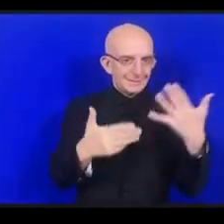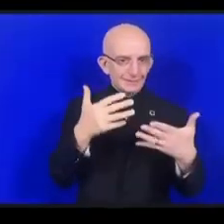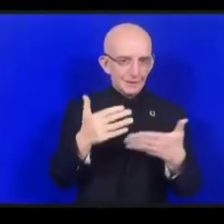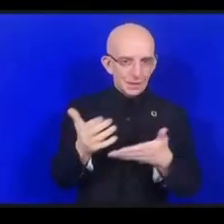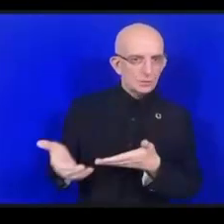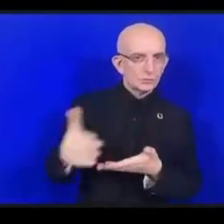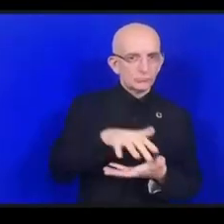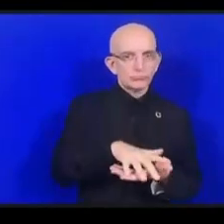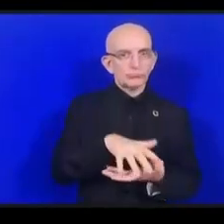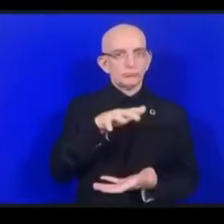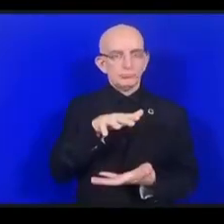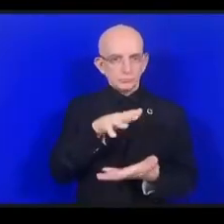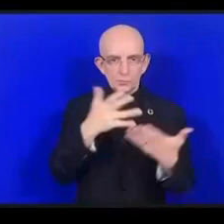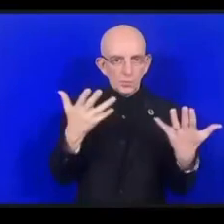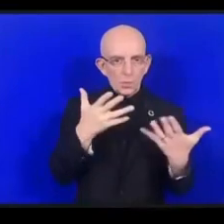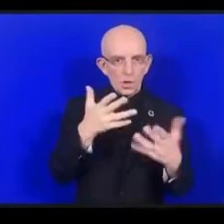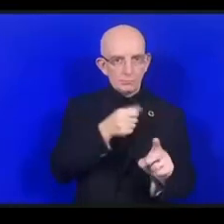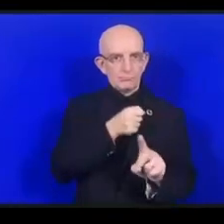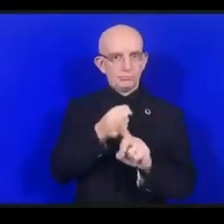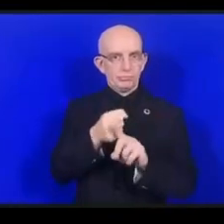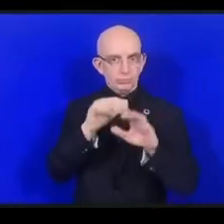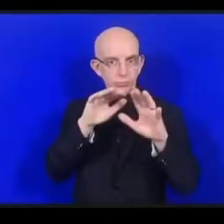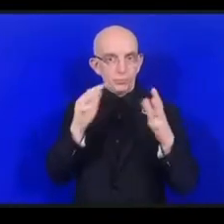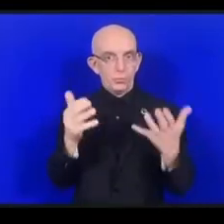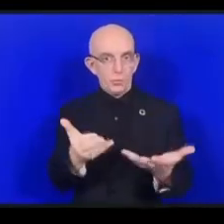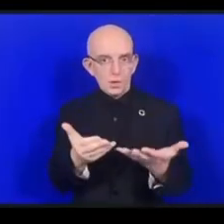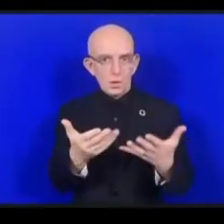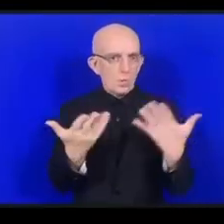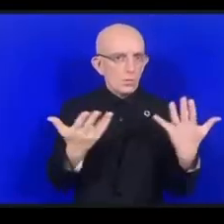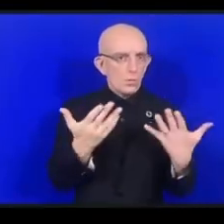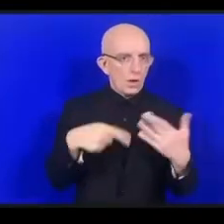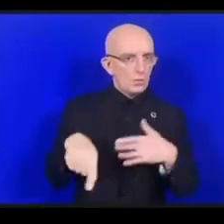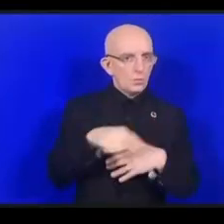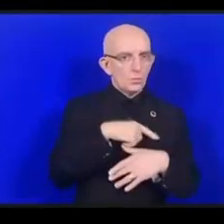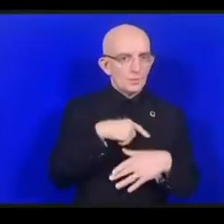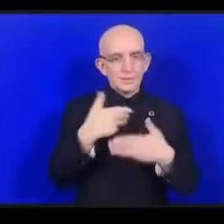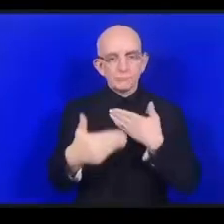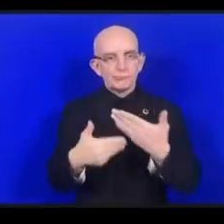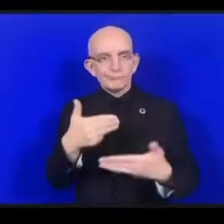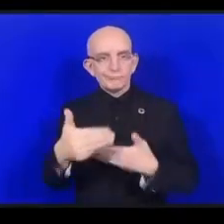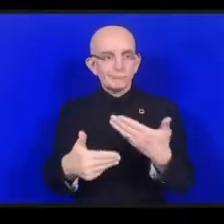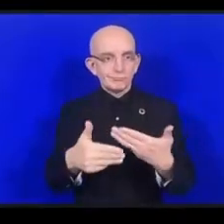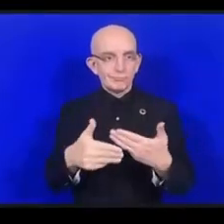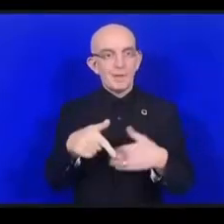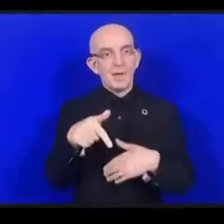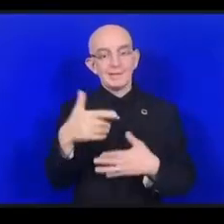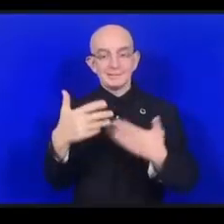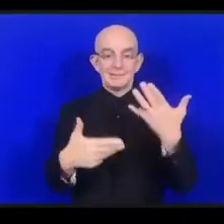集数据，同时也可以带来实践和行动。